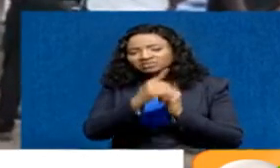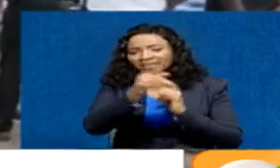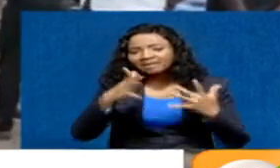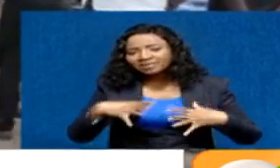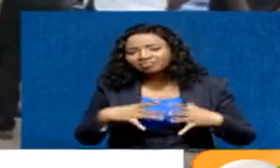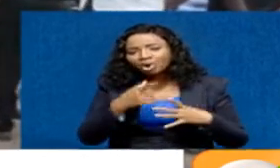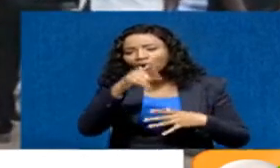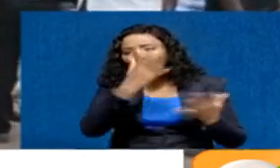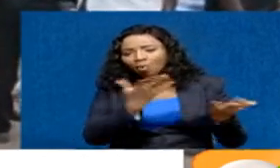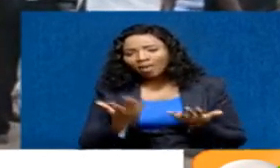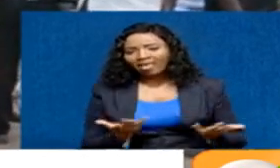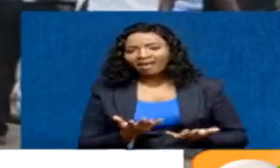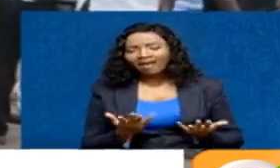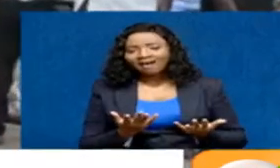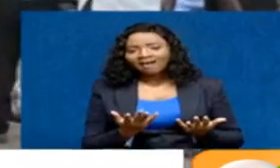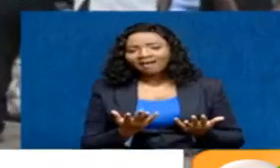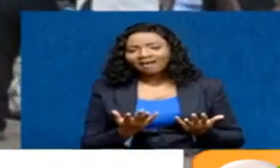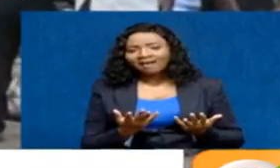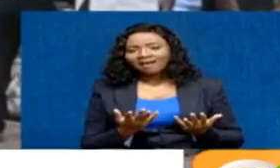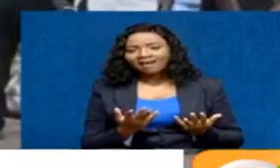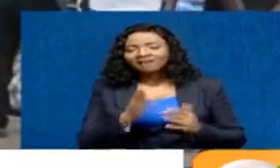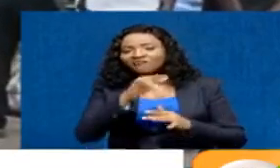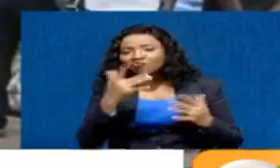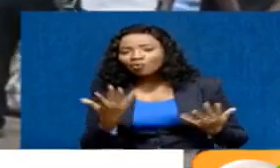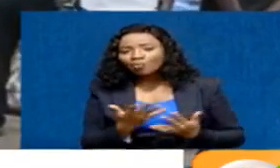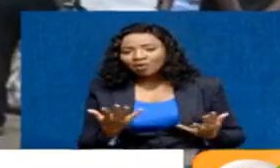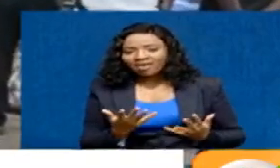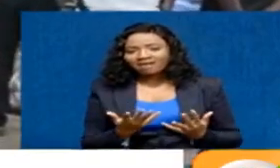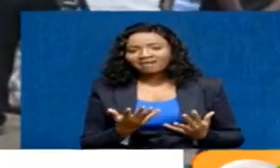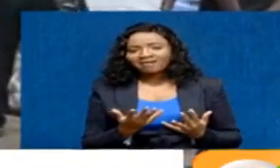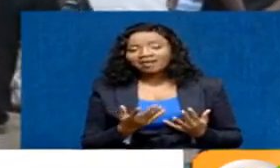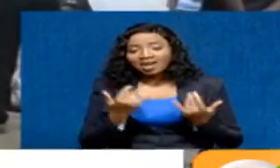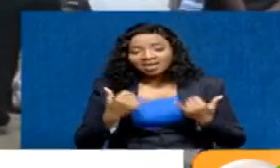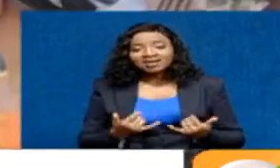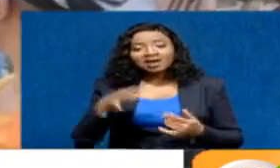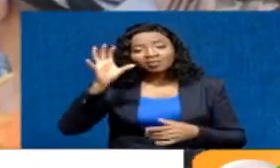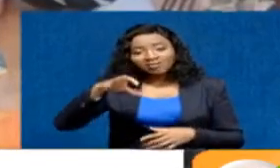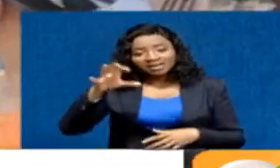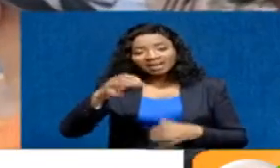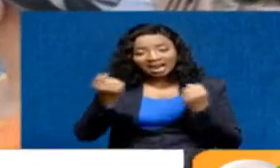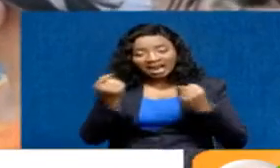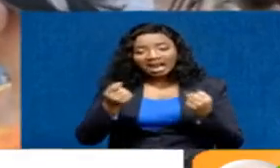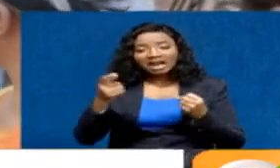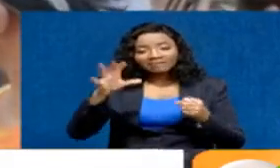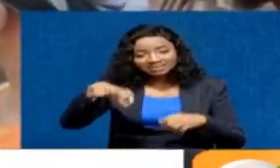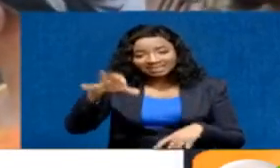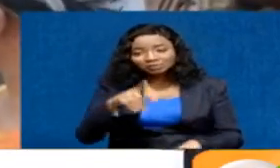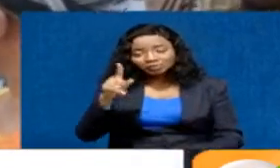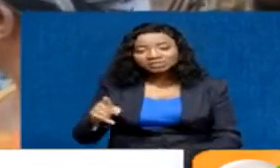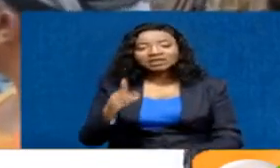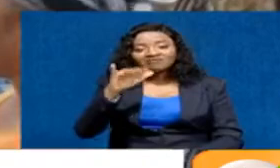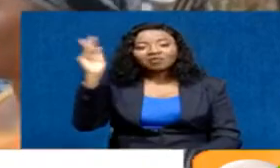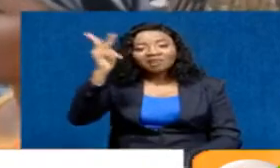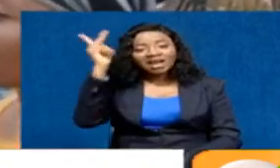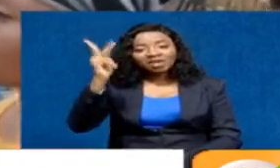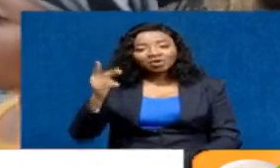tunafaa tujue mali au watu wamefika wapi. Sahi wamebewa na gari ya Nissan ya hapa Kayole yenye inabeba watu